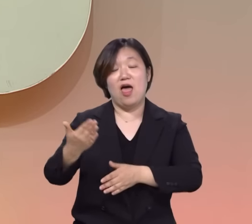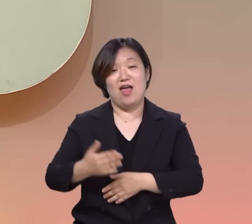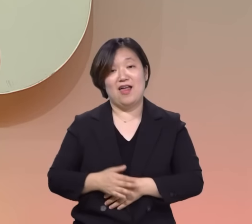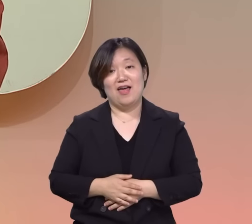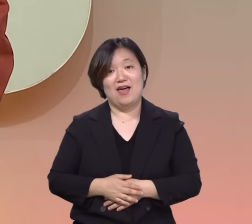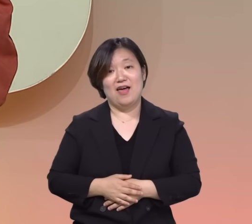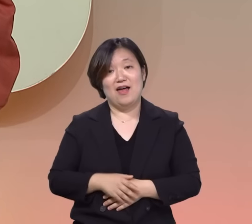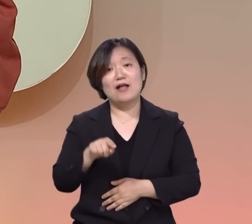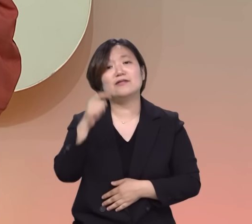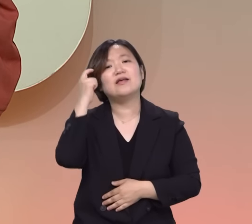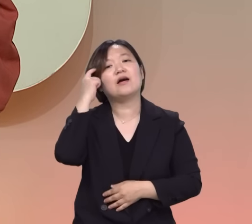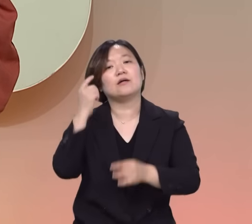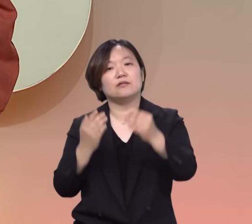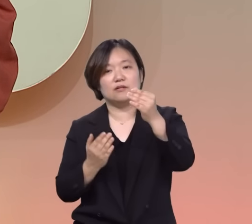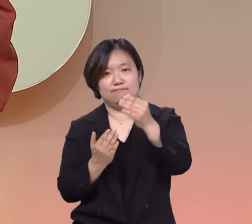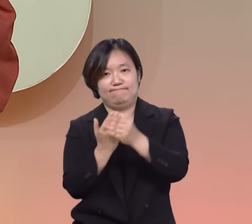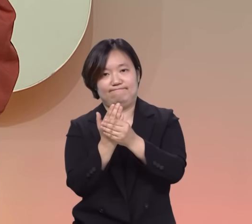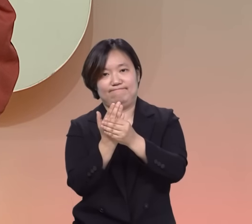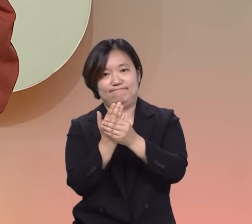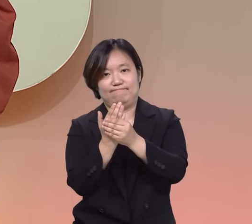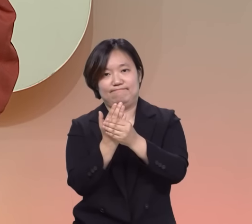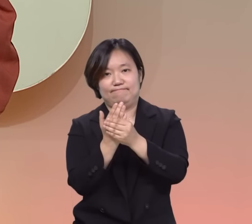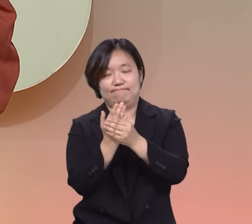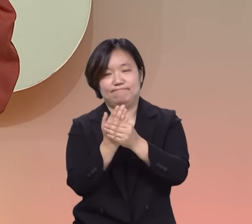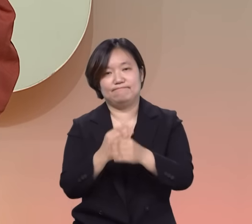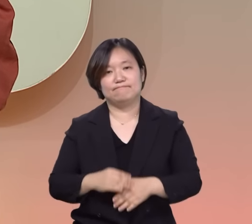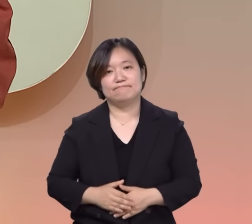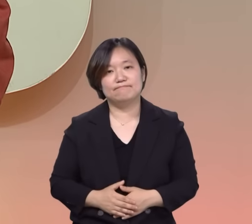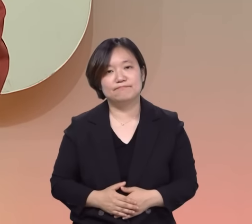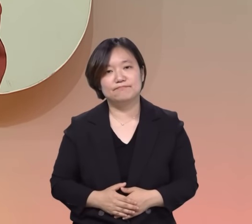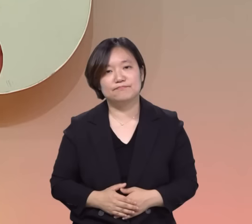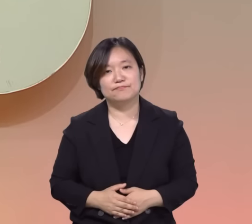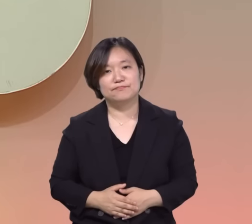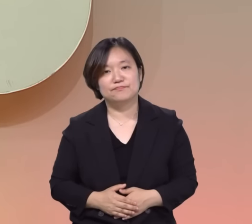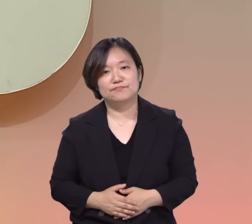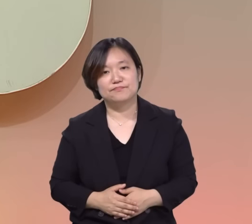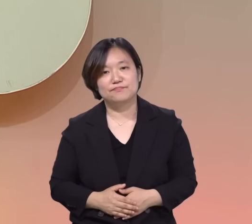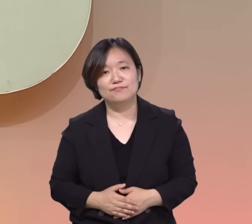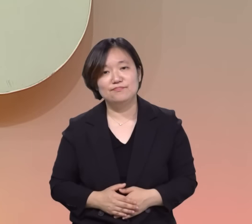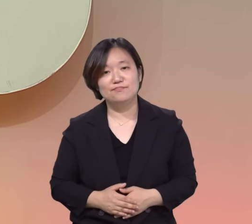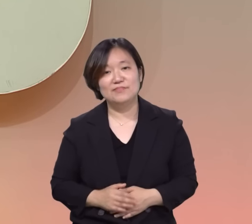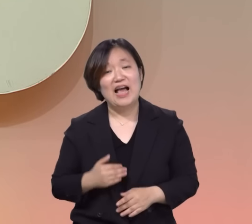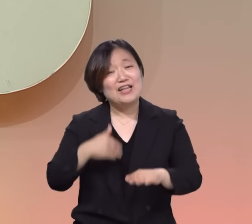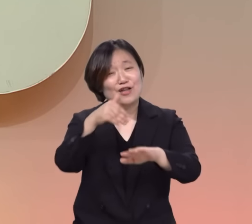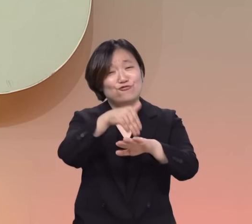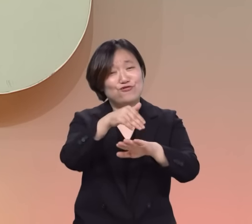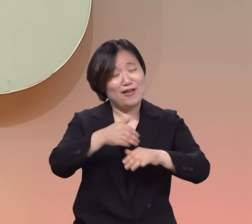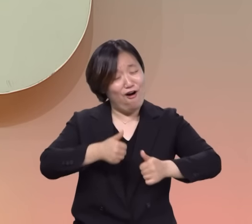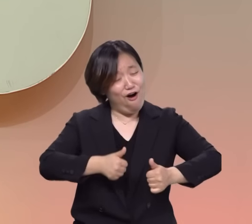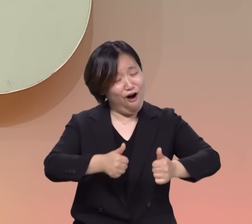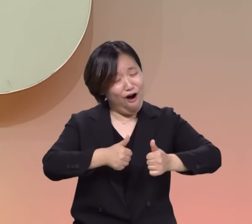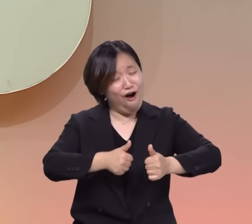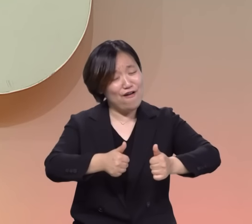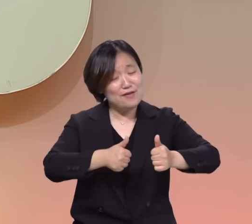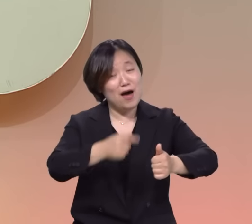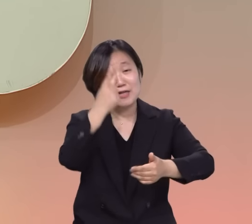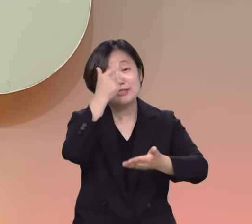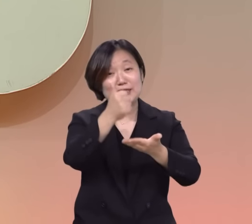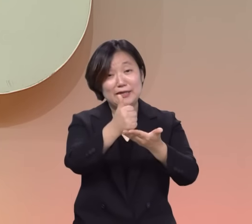되지라는 그 한 생각이 딱 이렇게 일어나더라 참 수행 열심히 하는 스님들은 뭐가 달라요